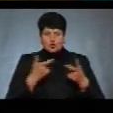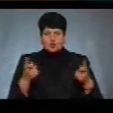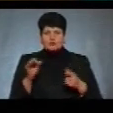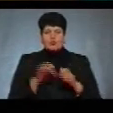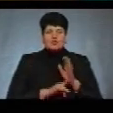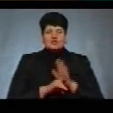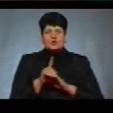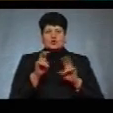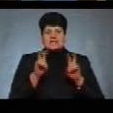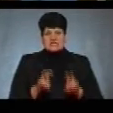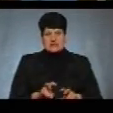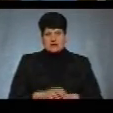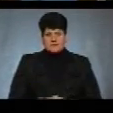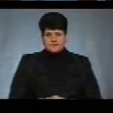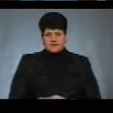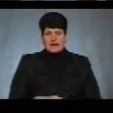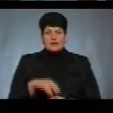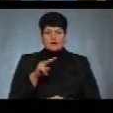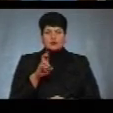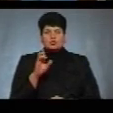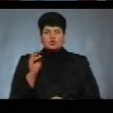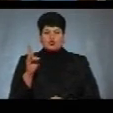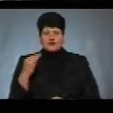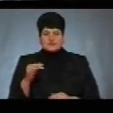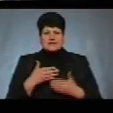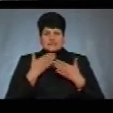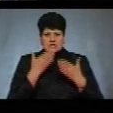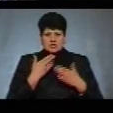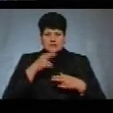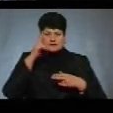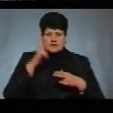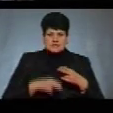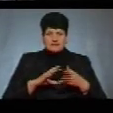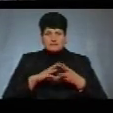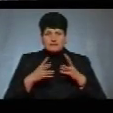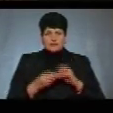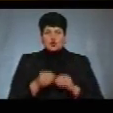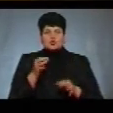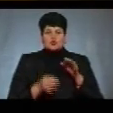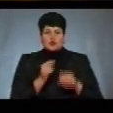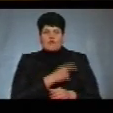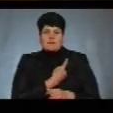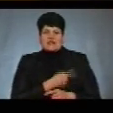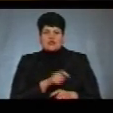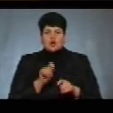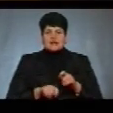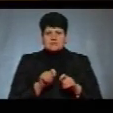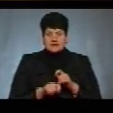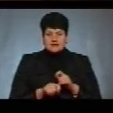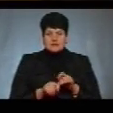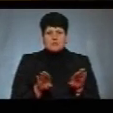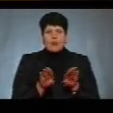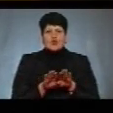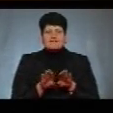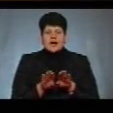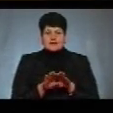початок засідання. Леонід Бучковський зачитує заключний висновок судмедекспертизи. Загального з